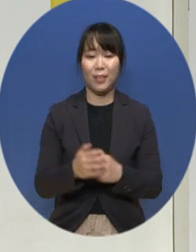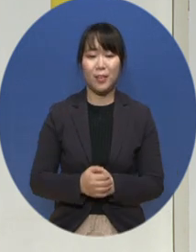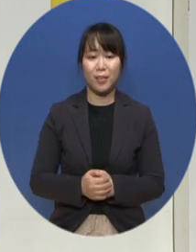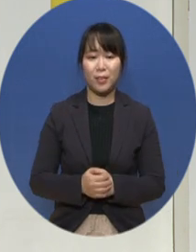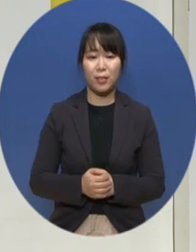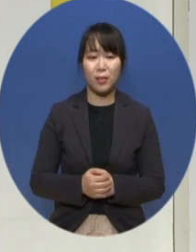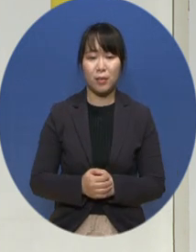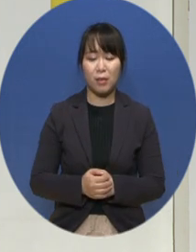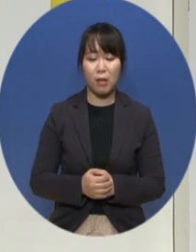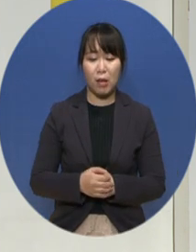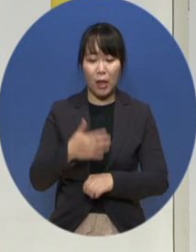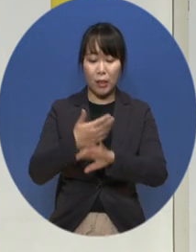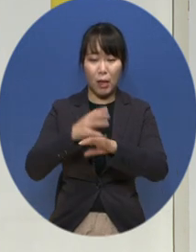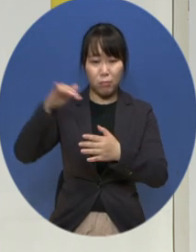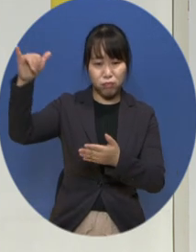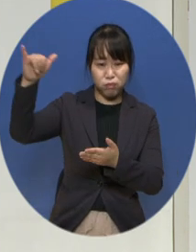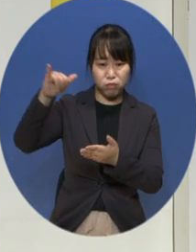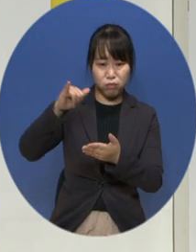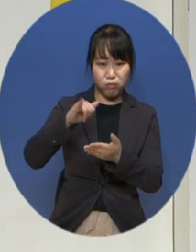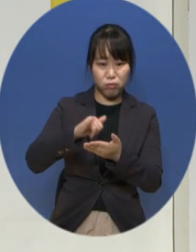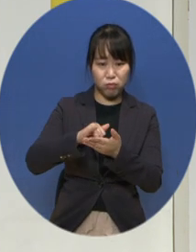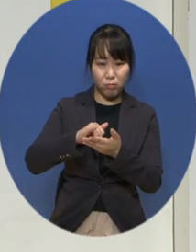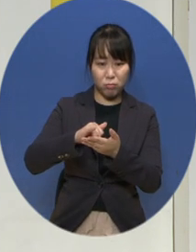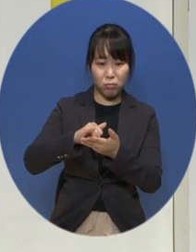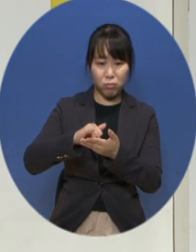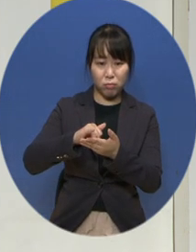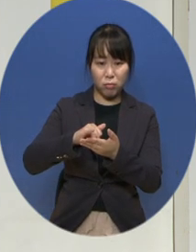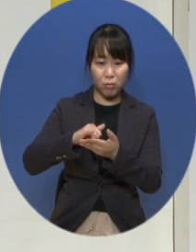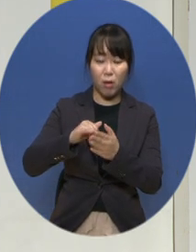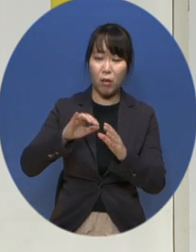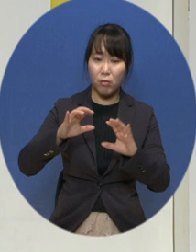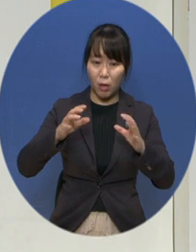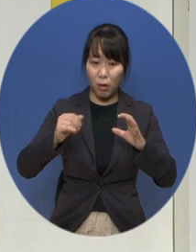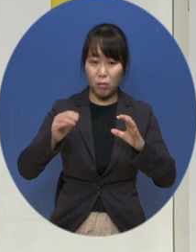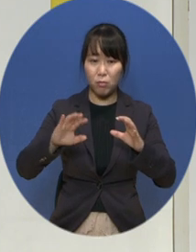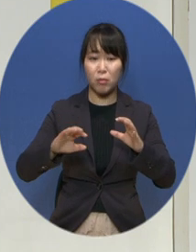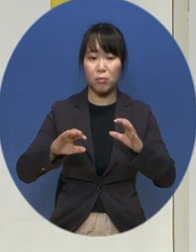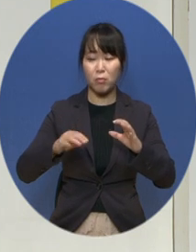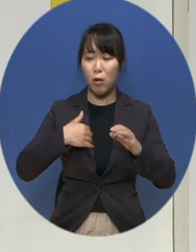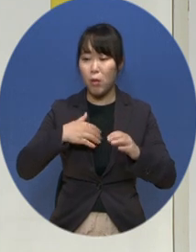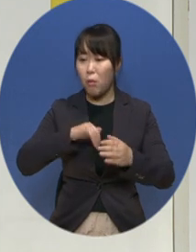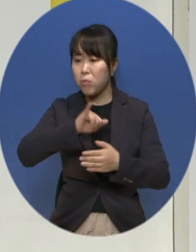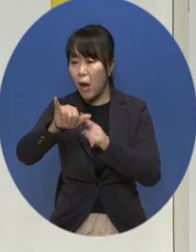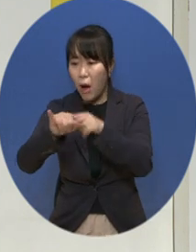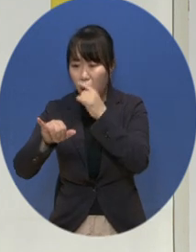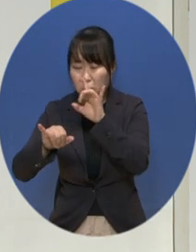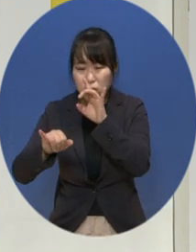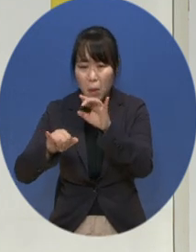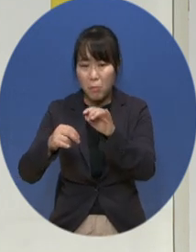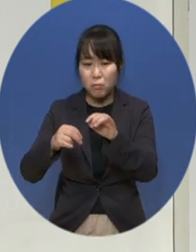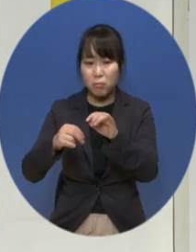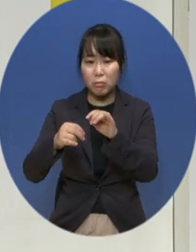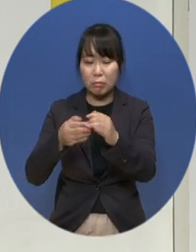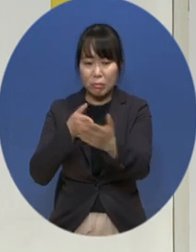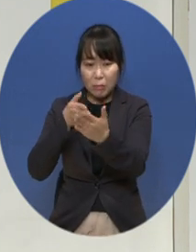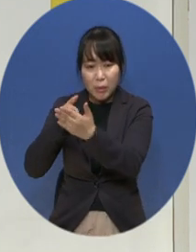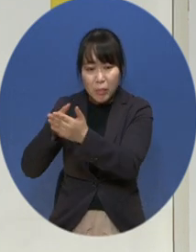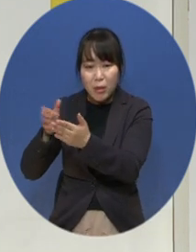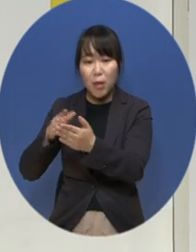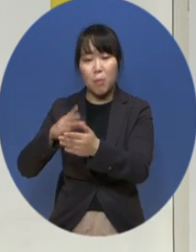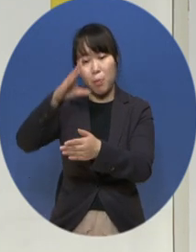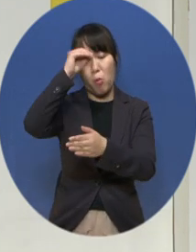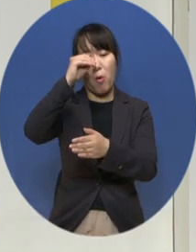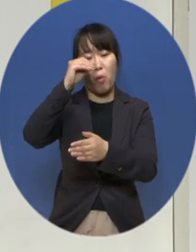입국이 거부당한 날에 해서 몸 온 방제 9 까 내가 6가 로 친족을 받았던 그런